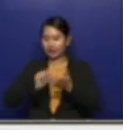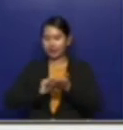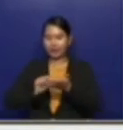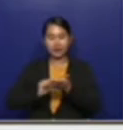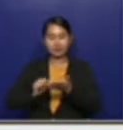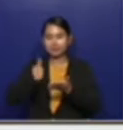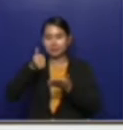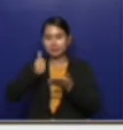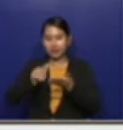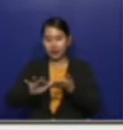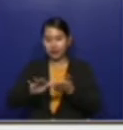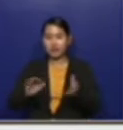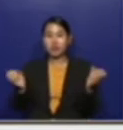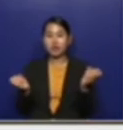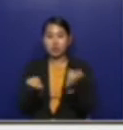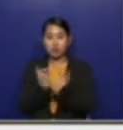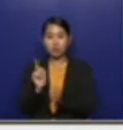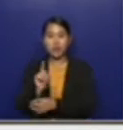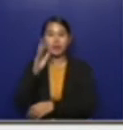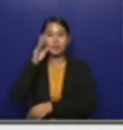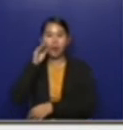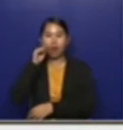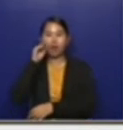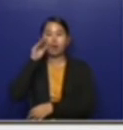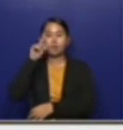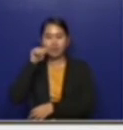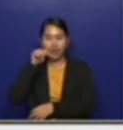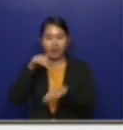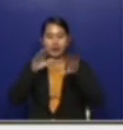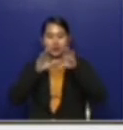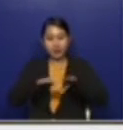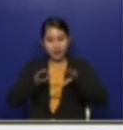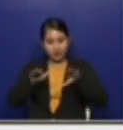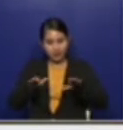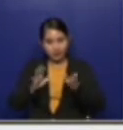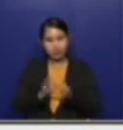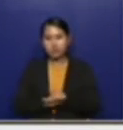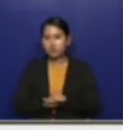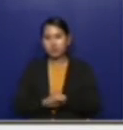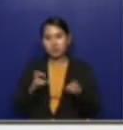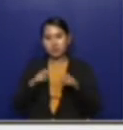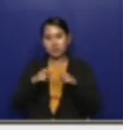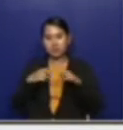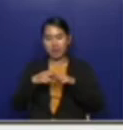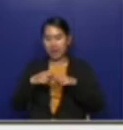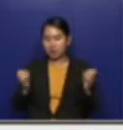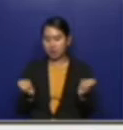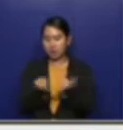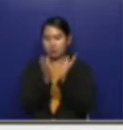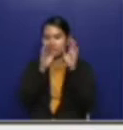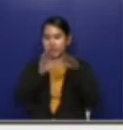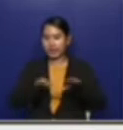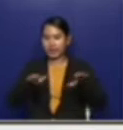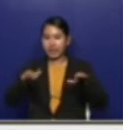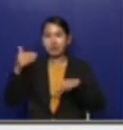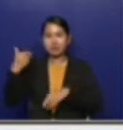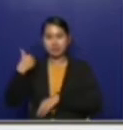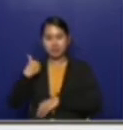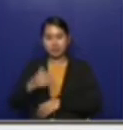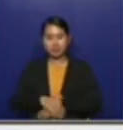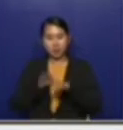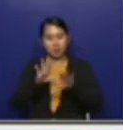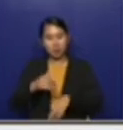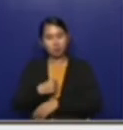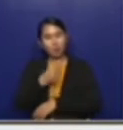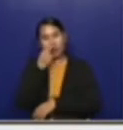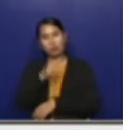เมื่อกระทบกับผู้ปกครองเด็กความเดือดร้อนก็ลงลึกไปถึงเด็กด้วยเด็กมองถึงอน